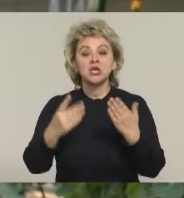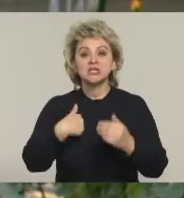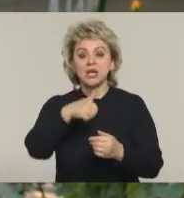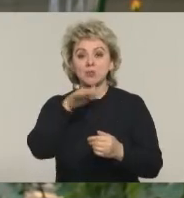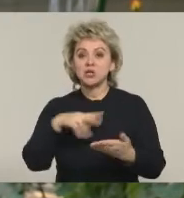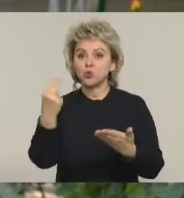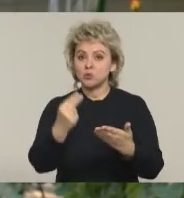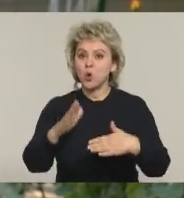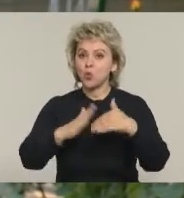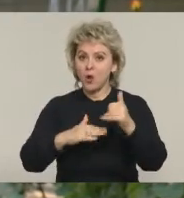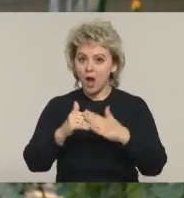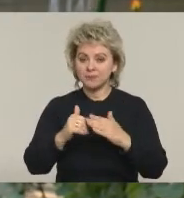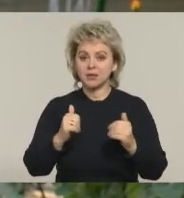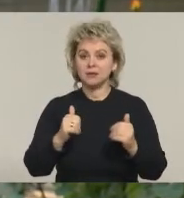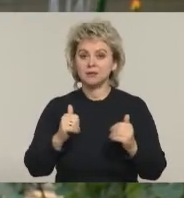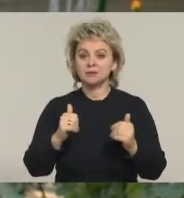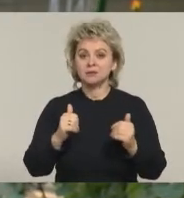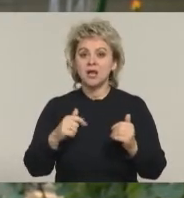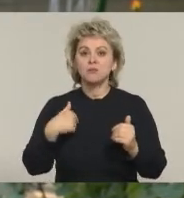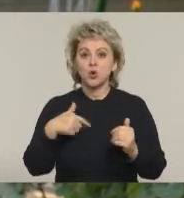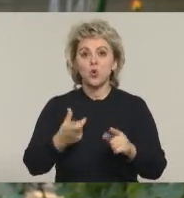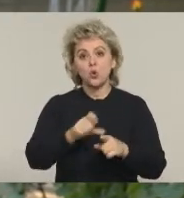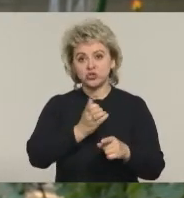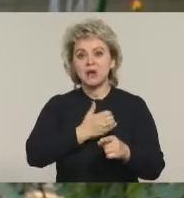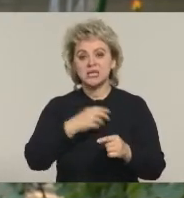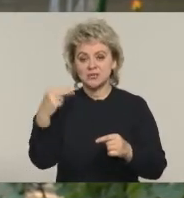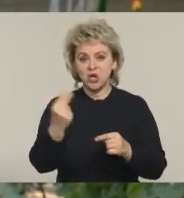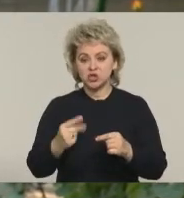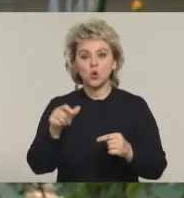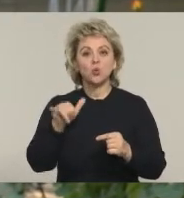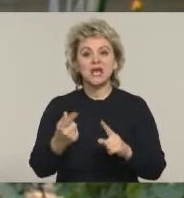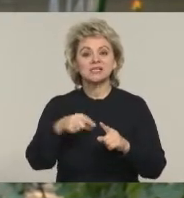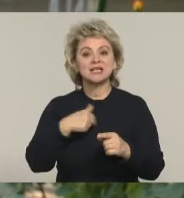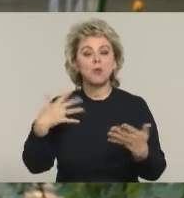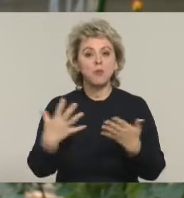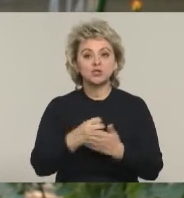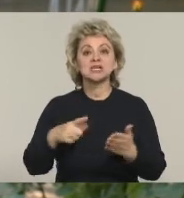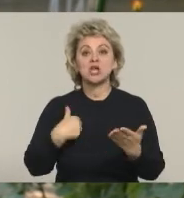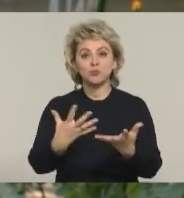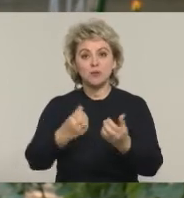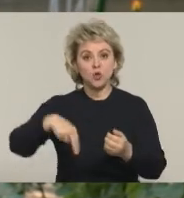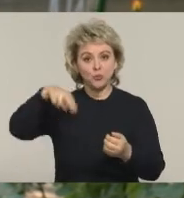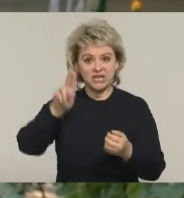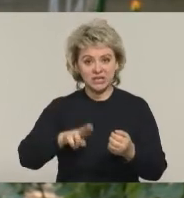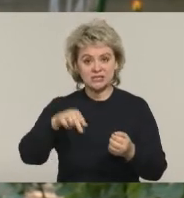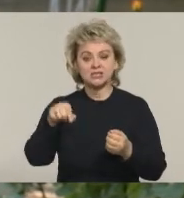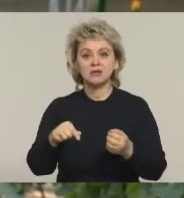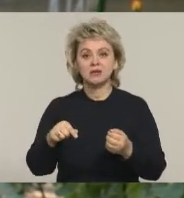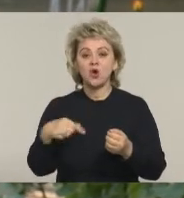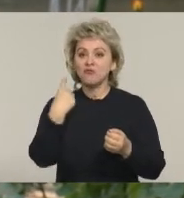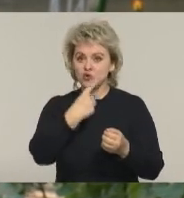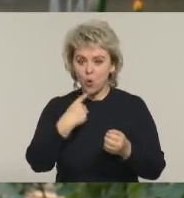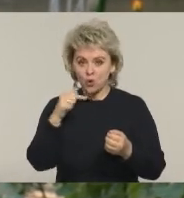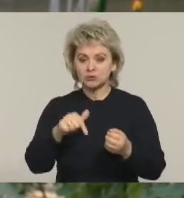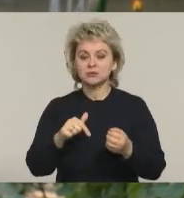можем рисовать руками, но мы очень хотим рисовать, и у нас это получается, значит, мы берем кисть в